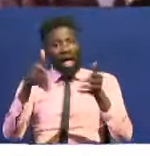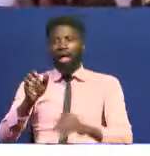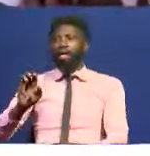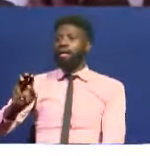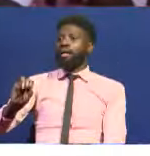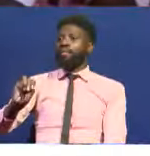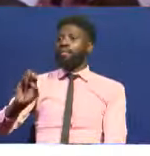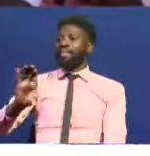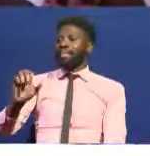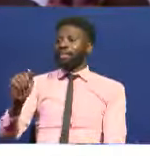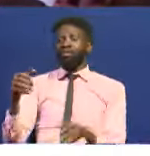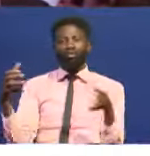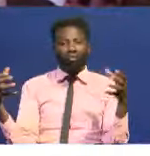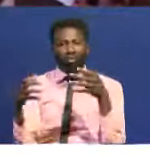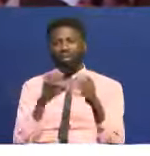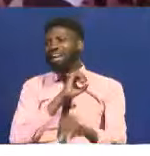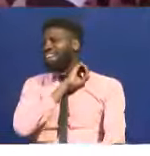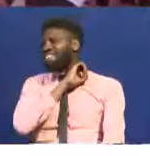bado wanalia,